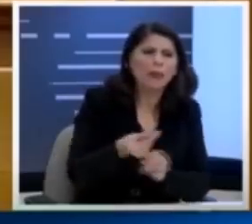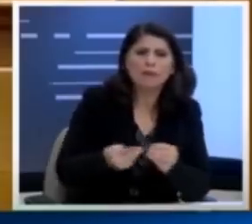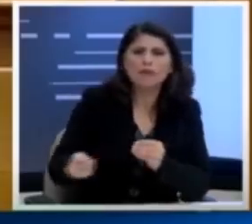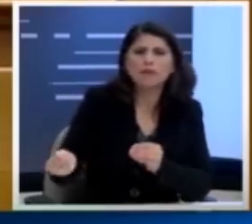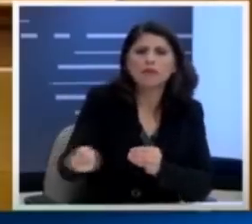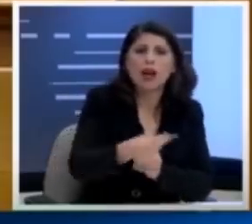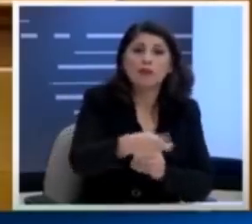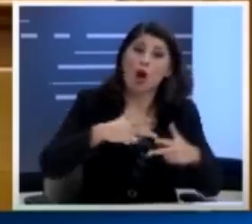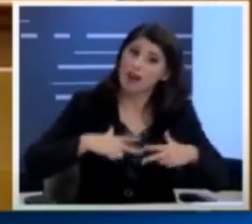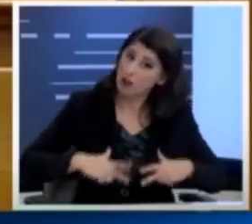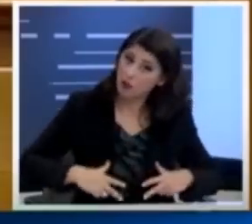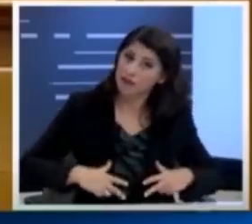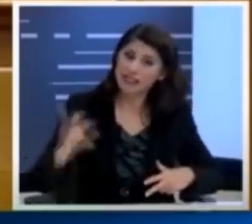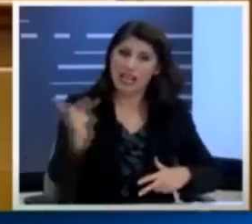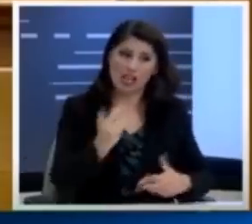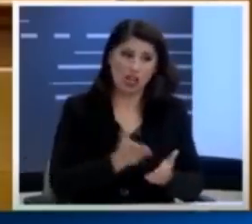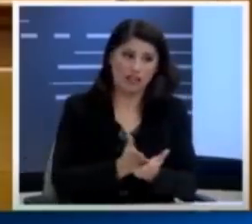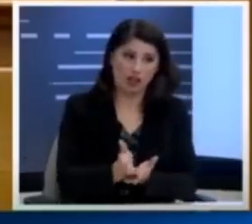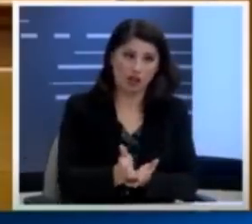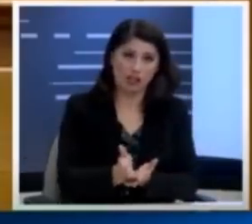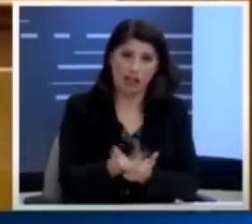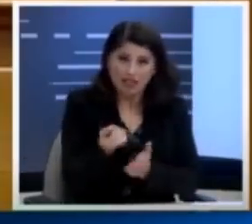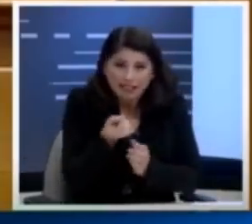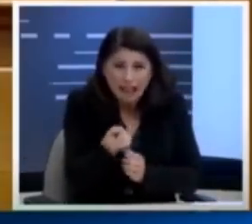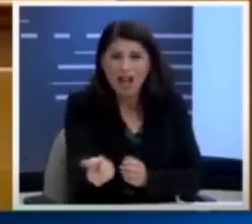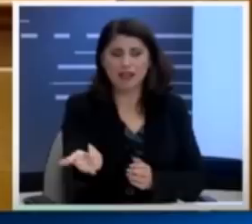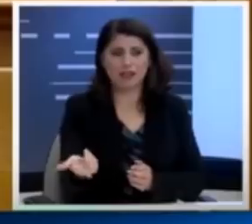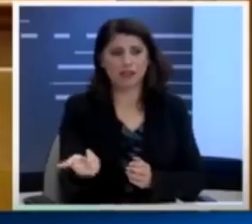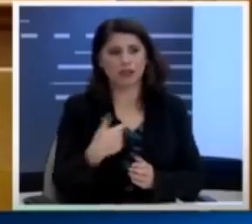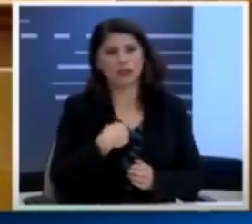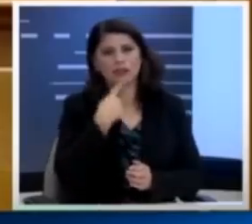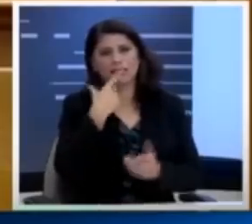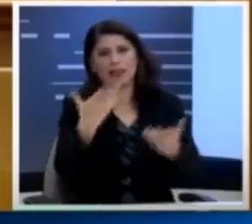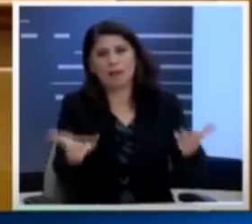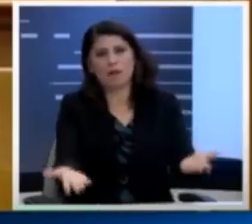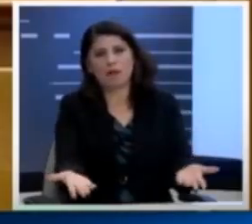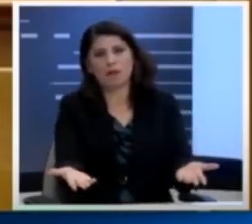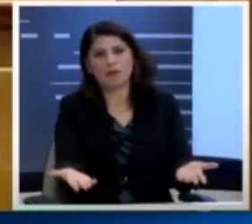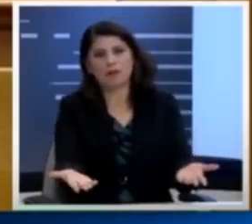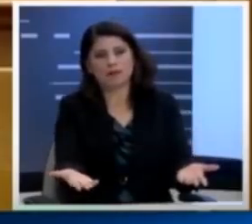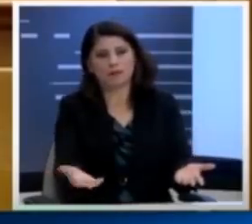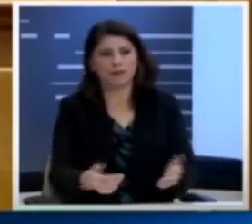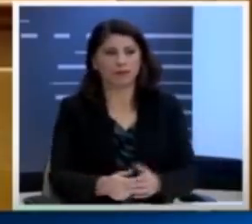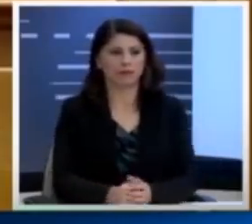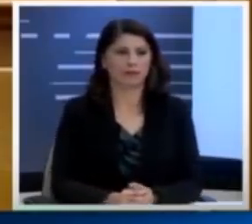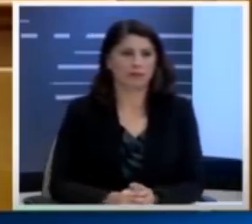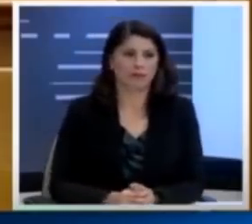είναι ανακούφιση και κοινωνική δικαιοσύνη. Τώρα τι να πούμε, εδώς αργή είναι, το έχουμε πει